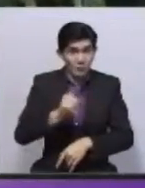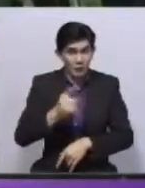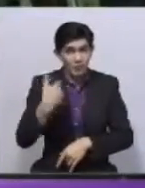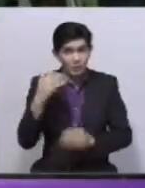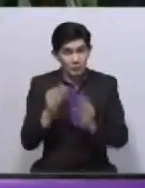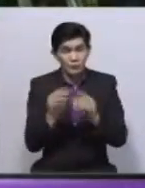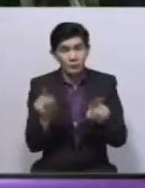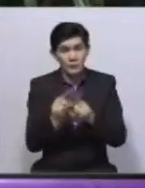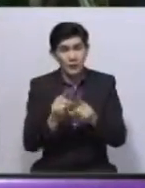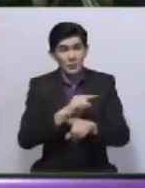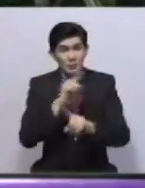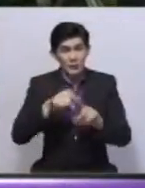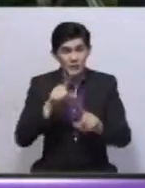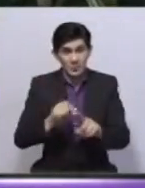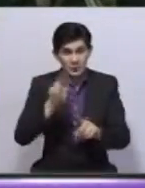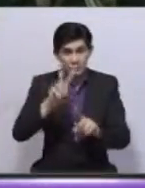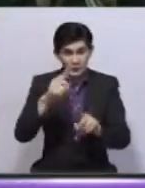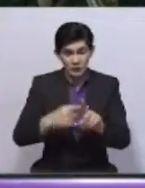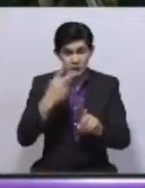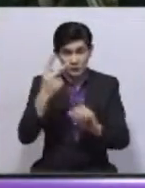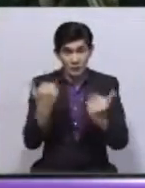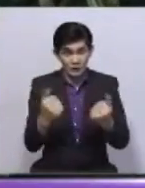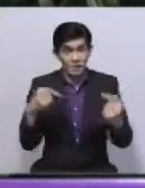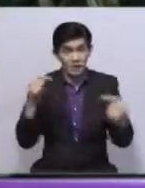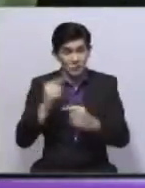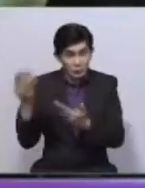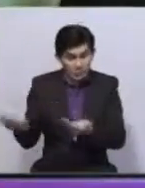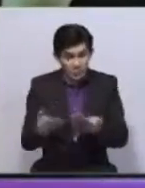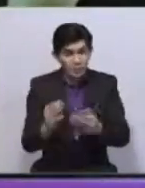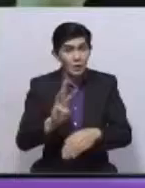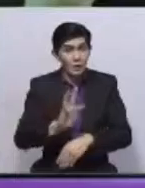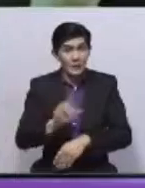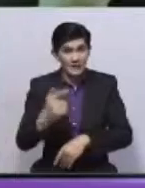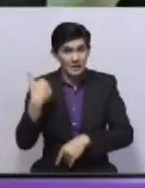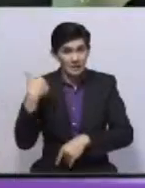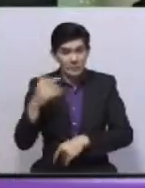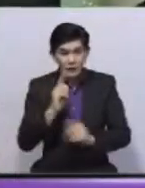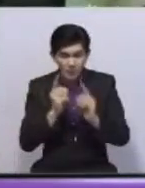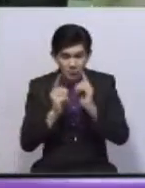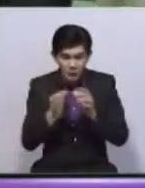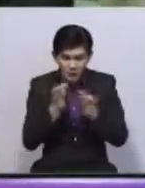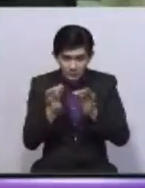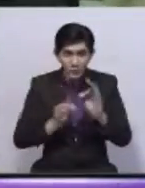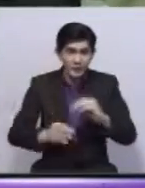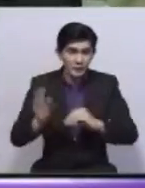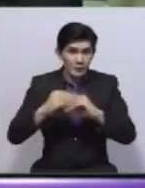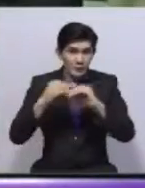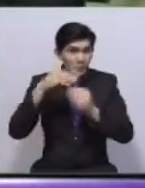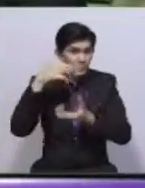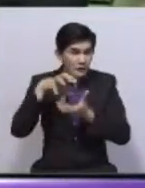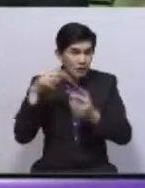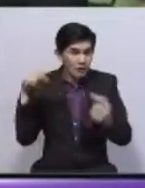ยโดยในวันที่22กุมภาพันธ์นี้นะครับจะเชิญนายวิเชียรและลูกน้องมาให้ข้อมูลเพิ่มเติมเ